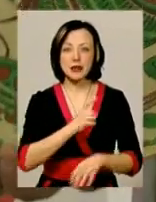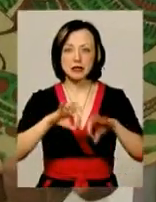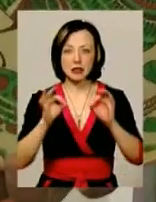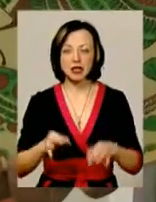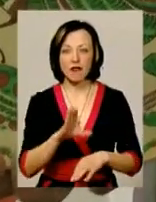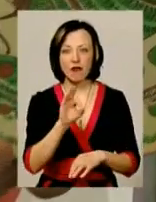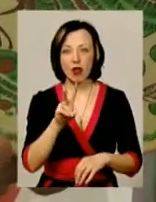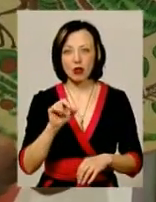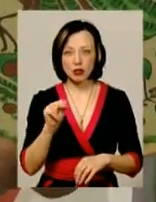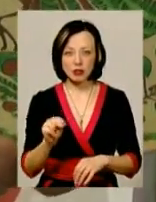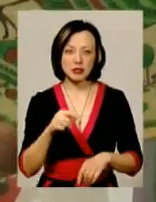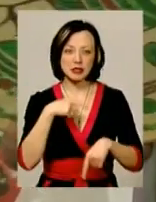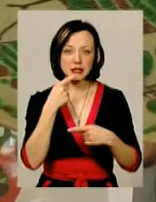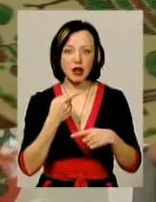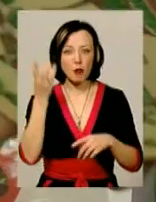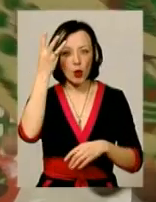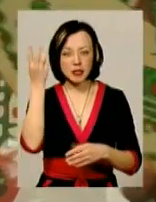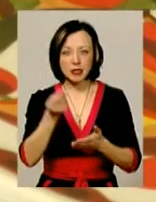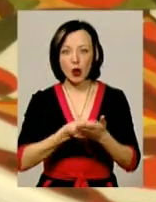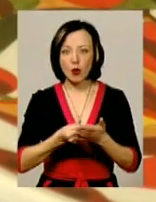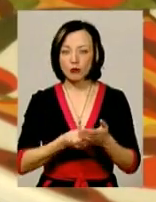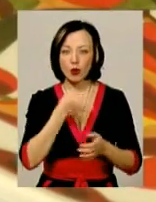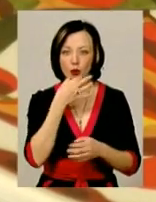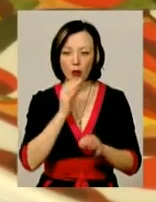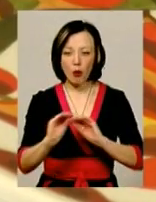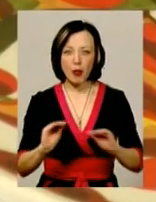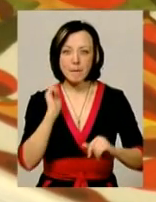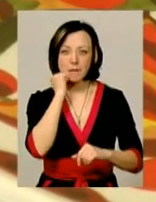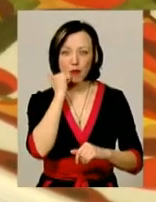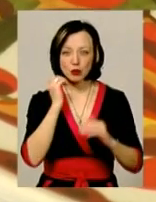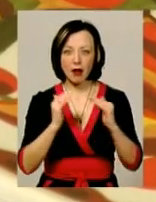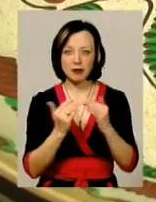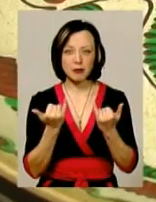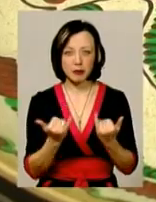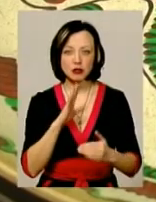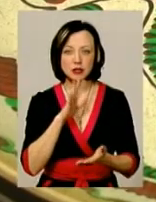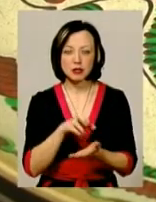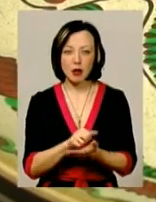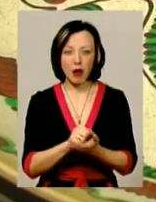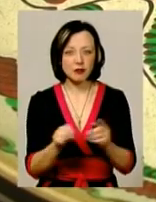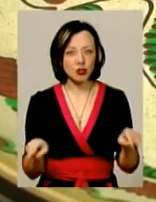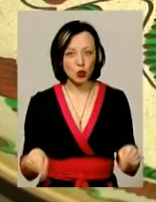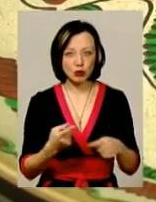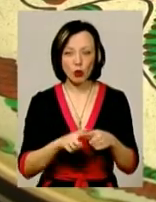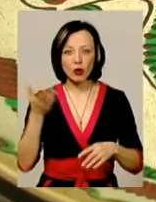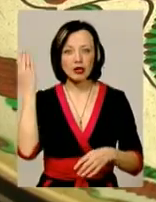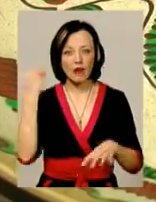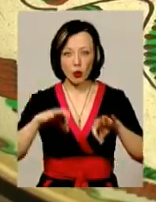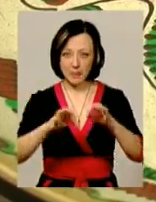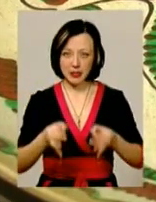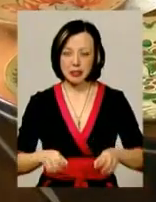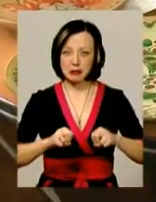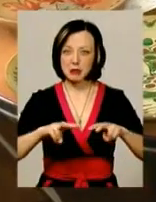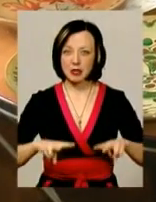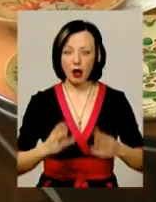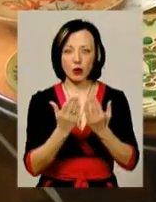називає подільський розпис своїм улюбленим. Ним, каже, була оздоблена бабусина хата. Тепер жінка займається відродженням цього давнього мистецтва.